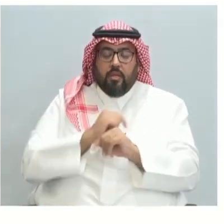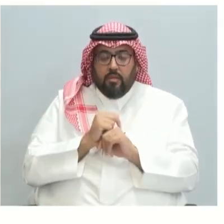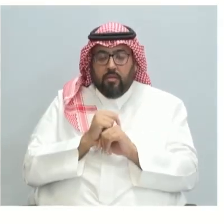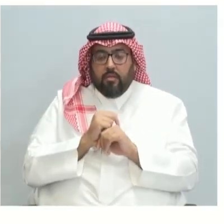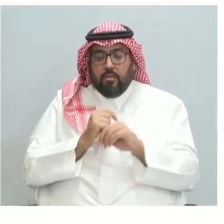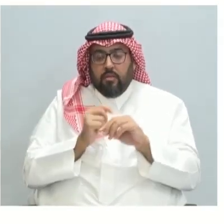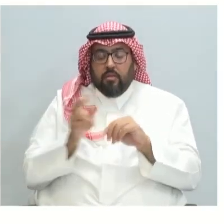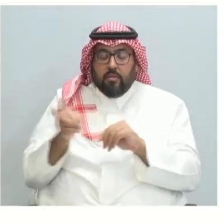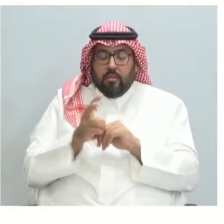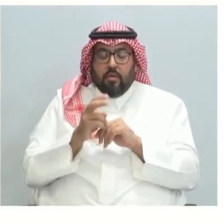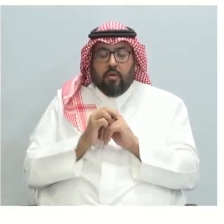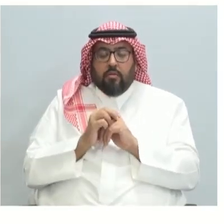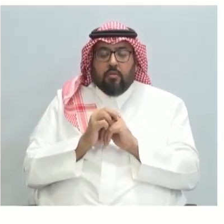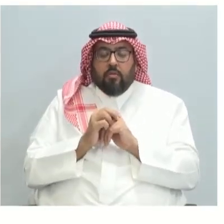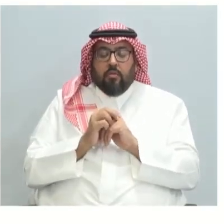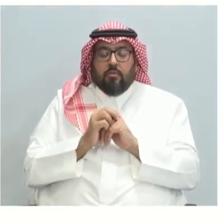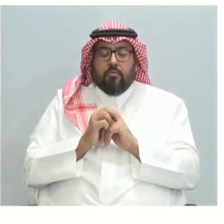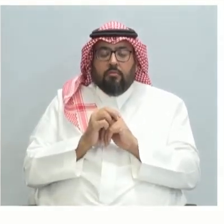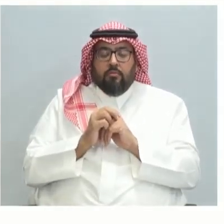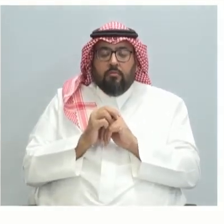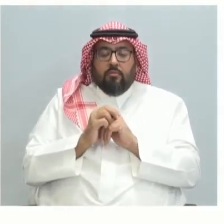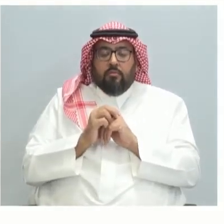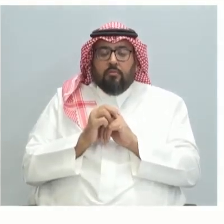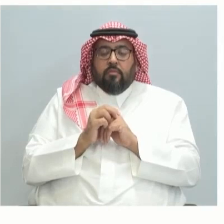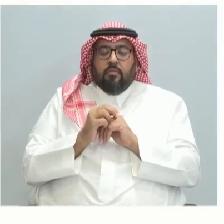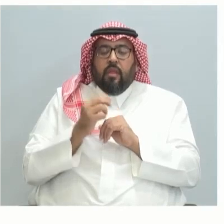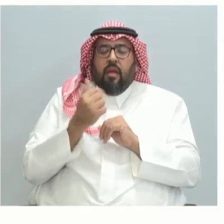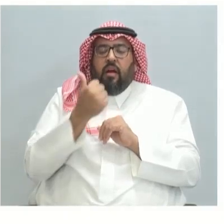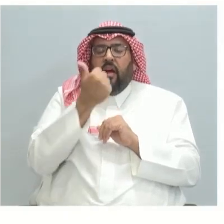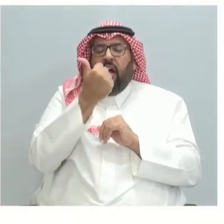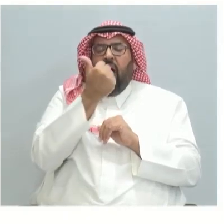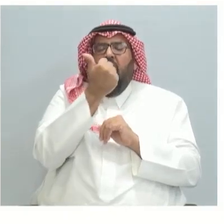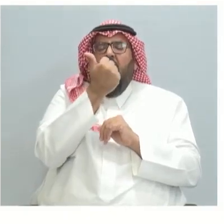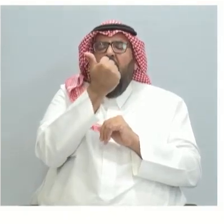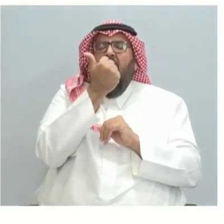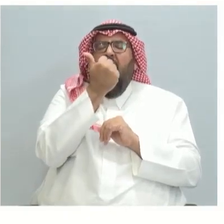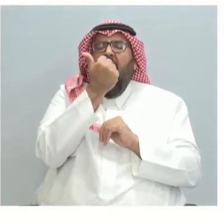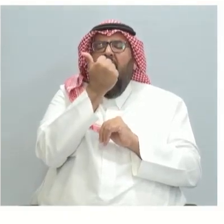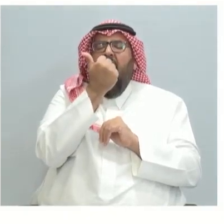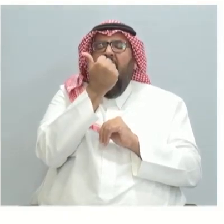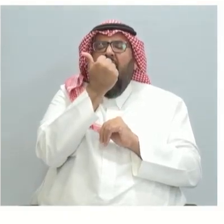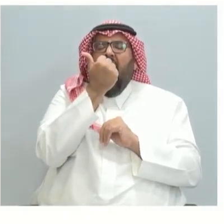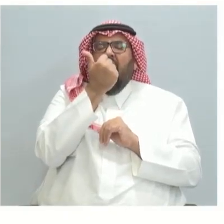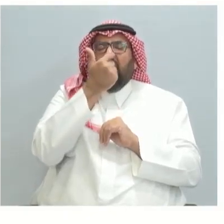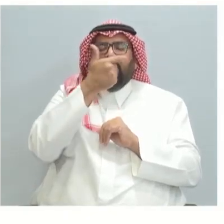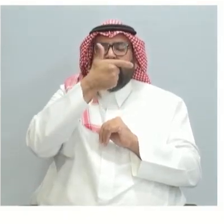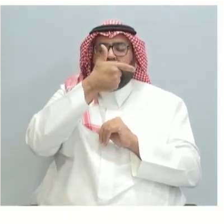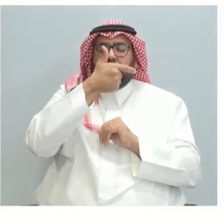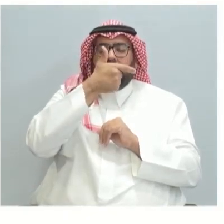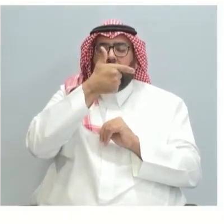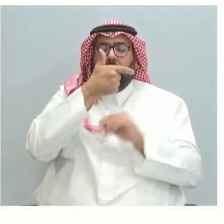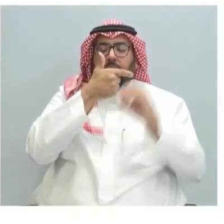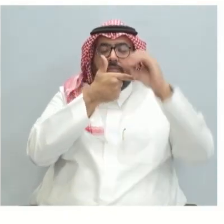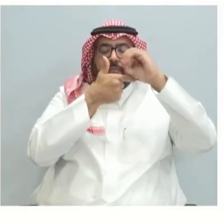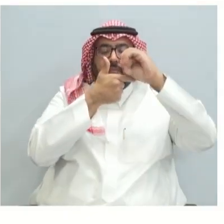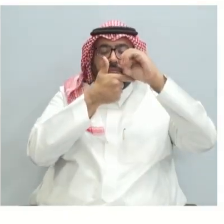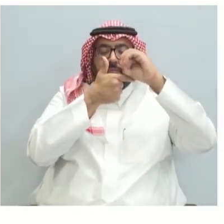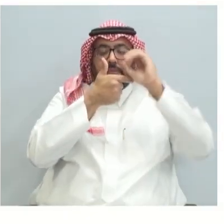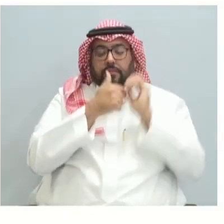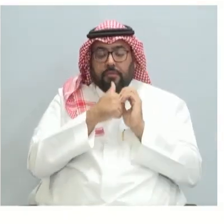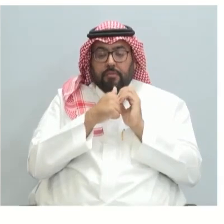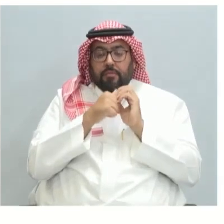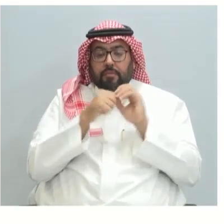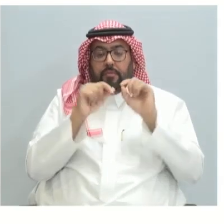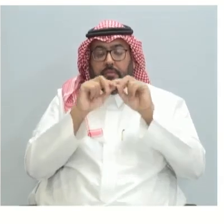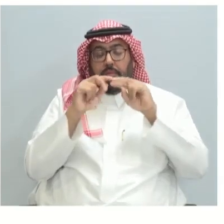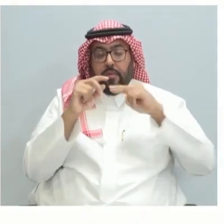ما هو ناتج الضرب سوف نجد ان الناتج يساوي 76 درجه الان لدينا غير ذلك من